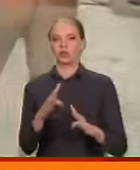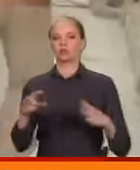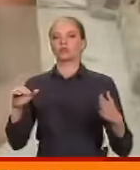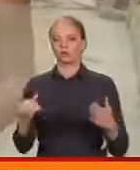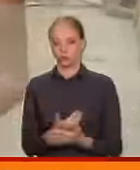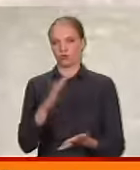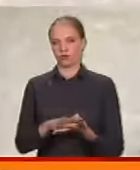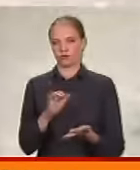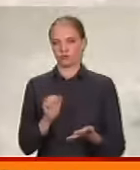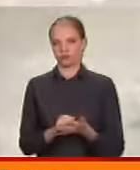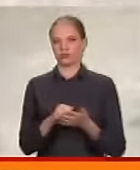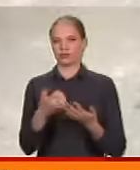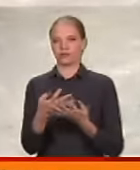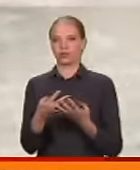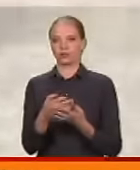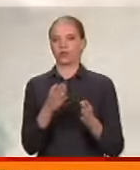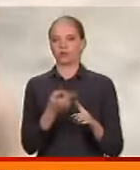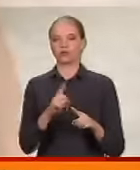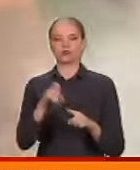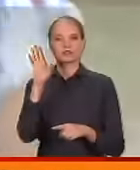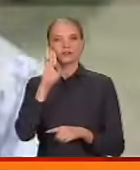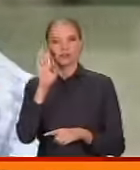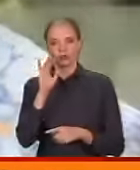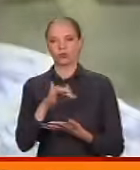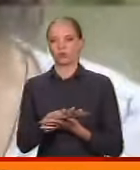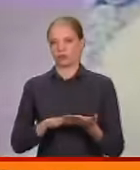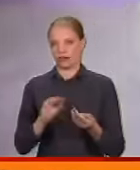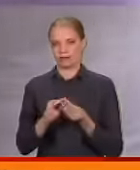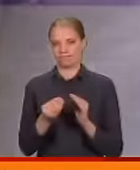знову пошкодили фільтрувальну станцію, тож із водою і далі складнощі.